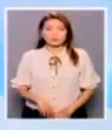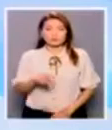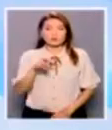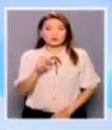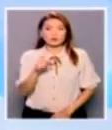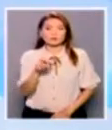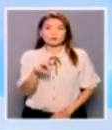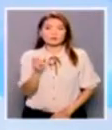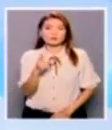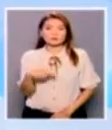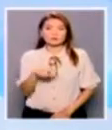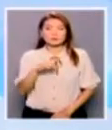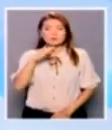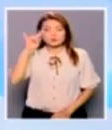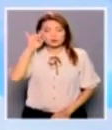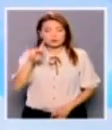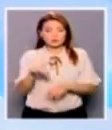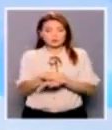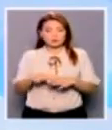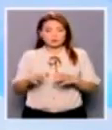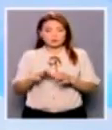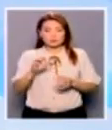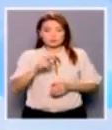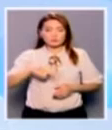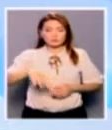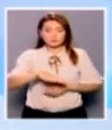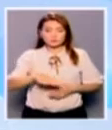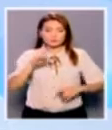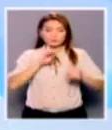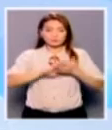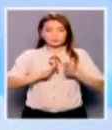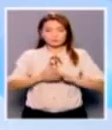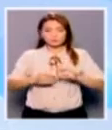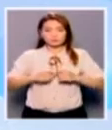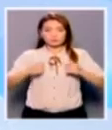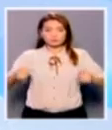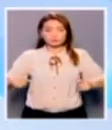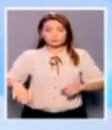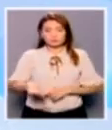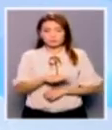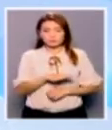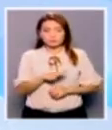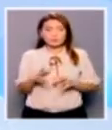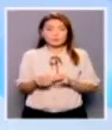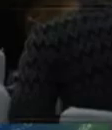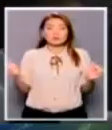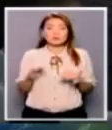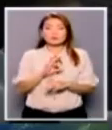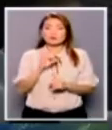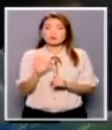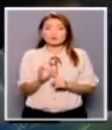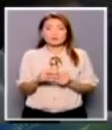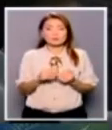Махамбет ауданында Қазақстан халқы ассамблеясының облысты қоғамдық келісім кеңесінің көшпелі отырысы өтті. Басқосудың